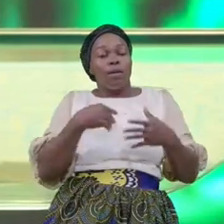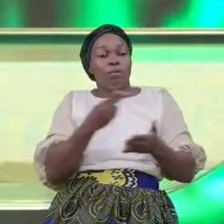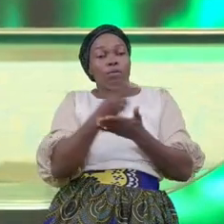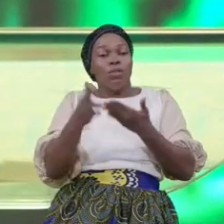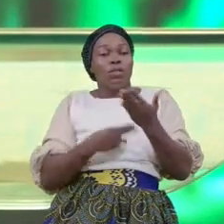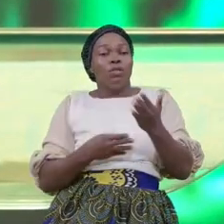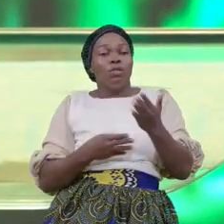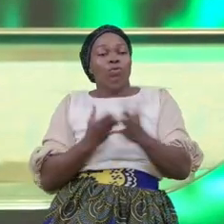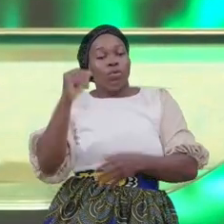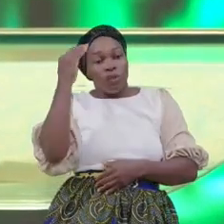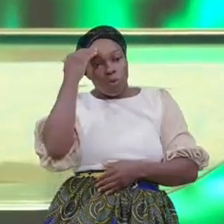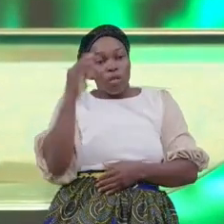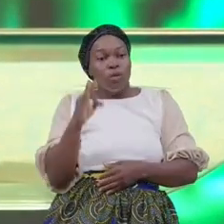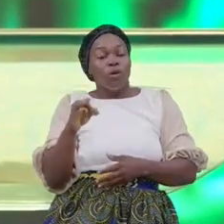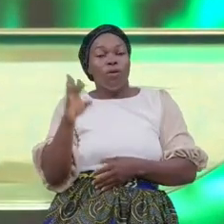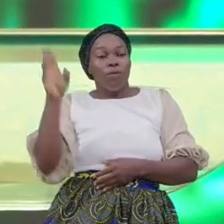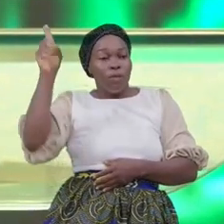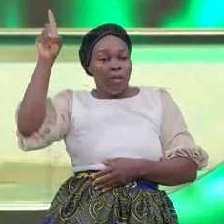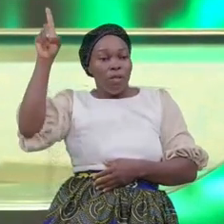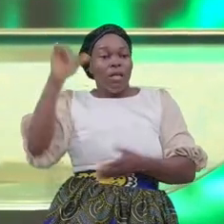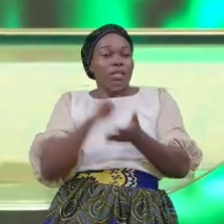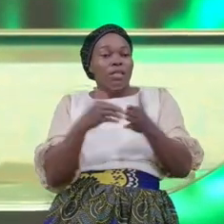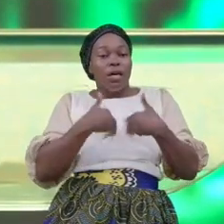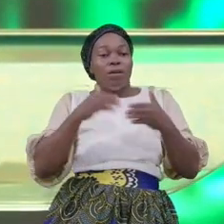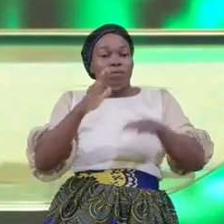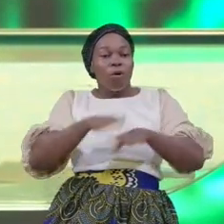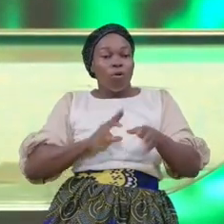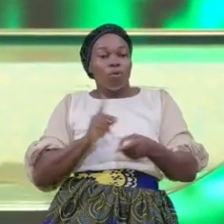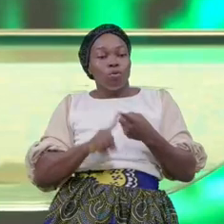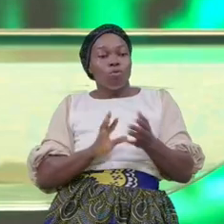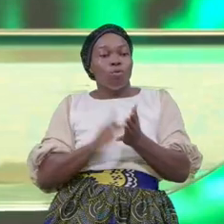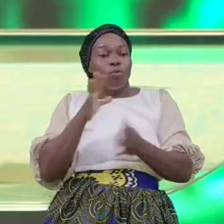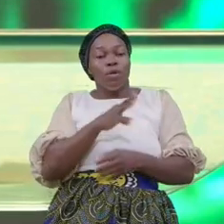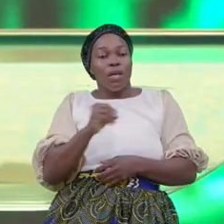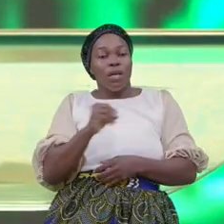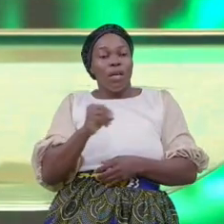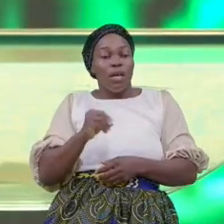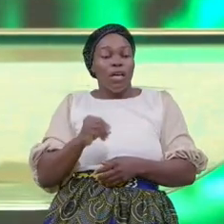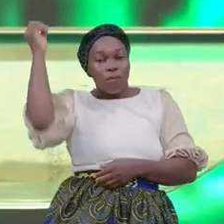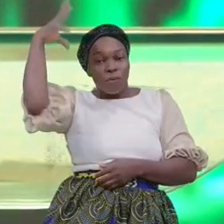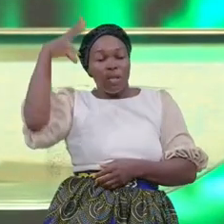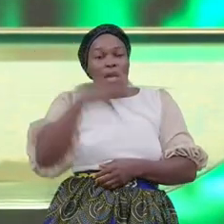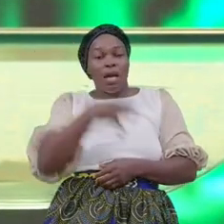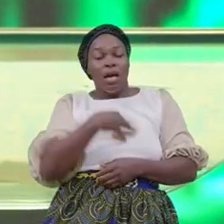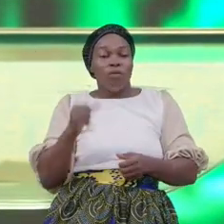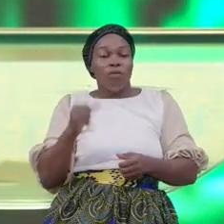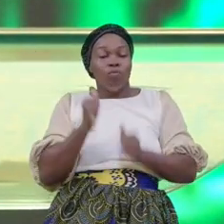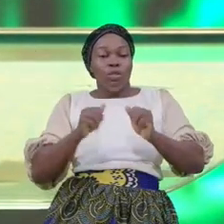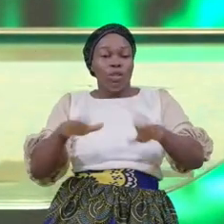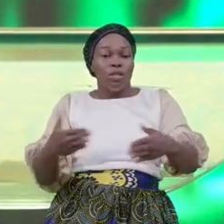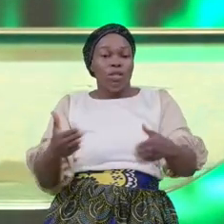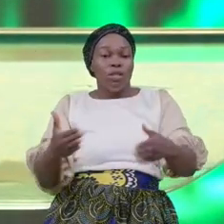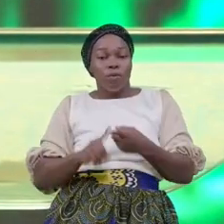connaissance de celui qui nous a appelés par sa propre gloire et par sa vertu, lesquels nous assurent de